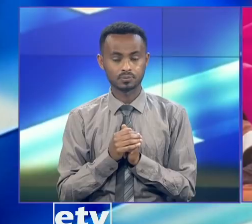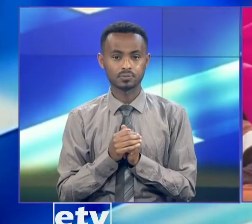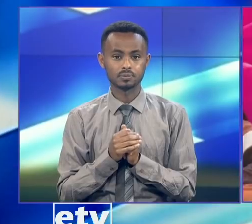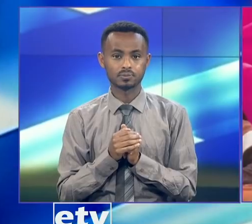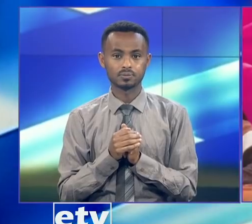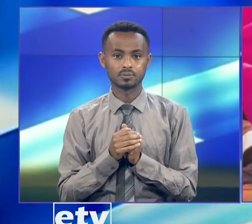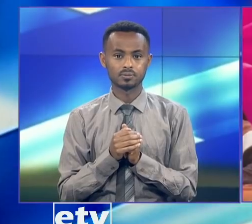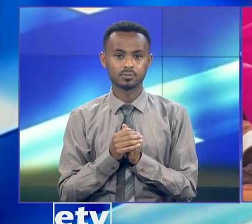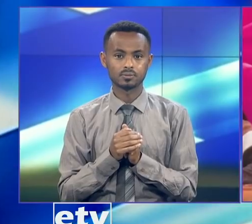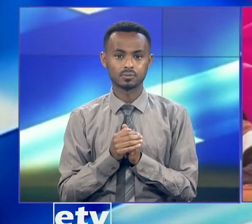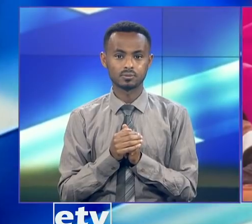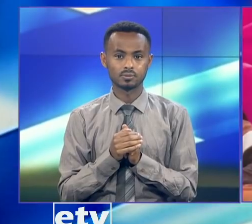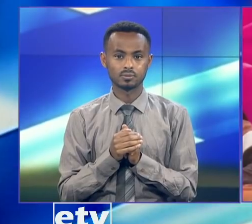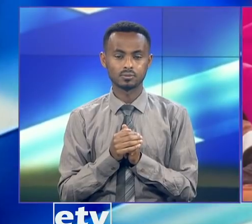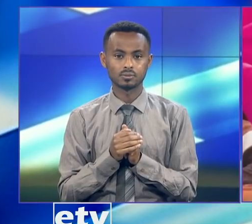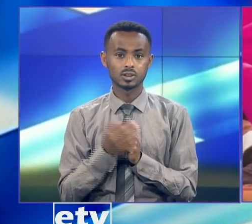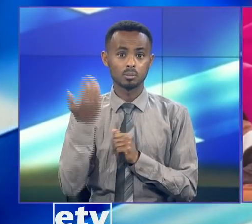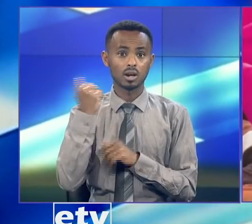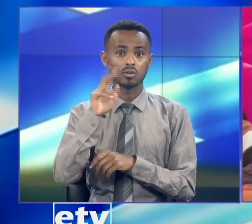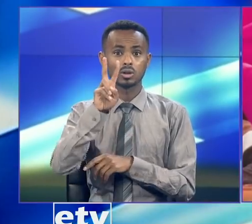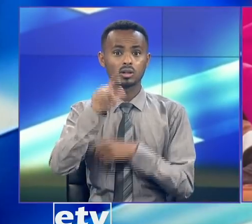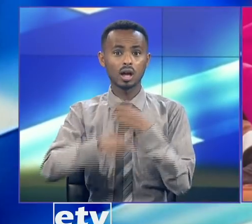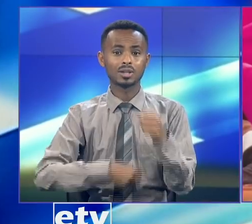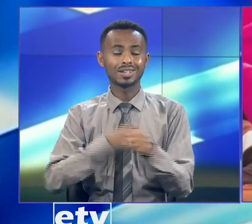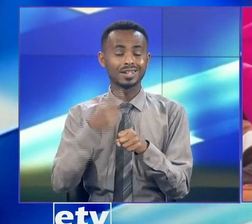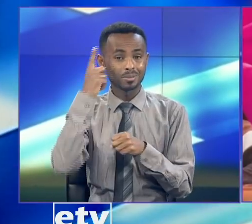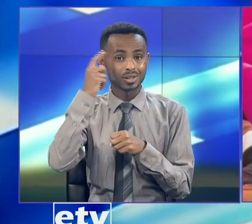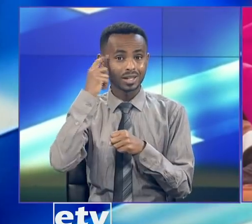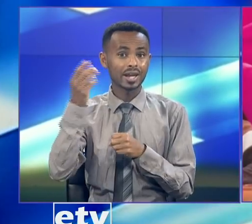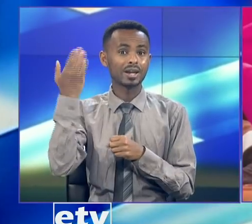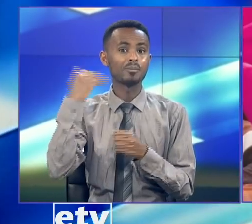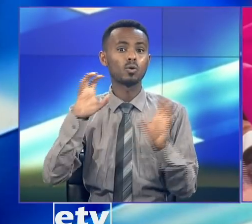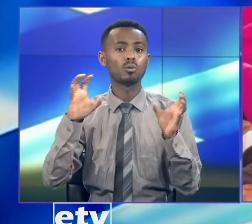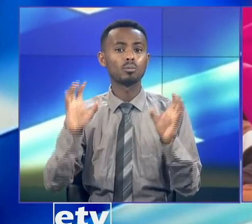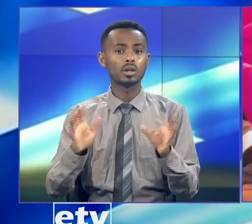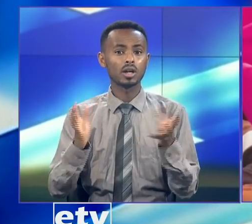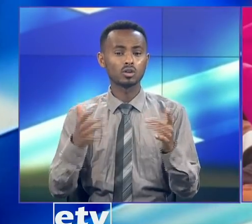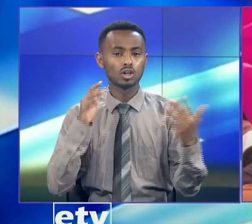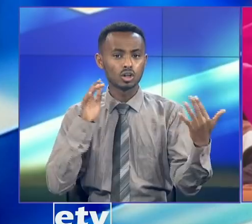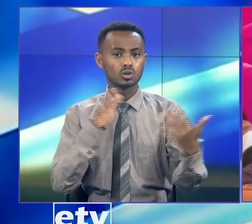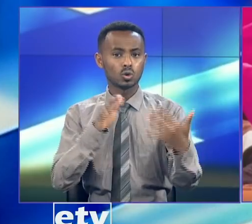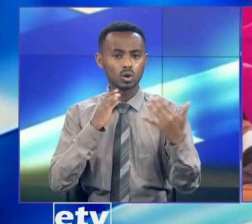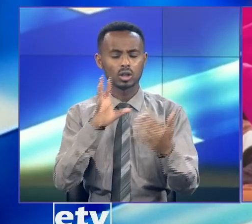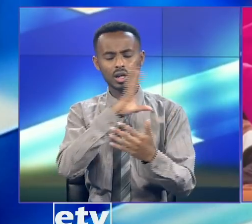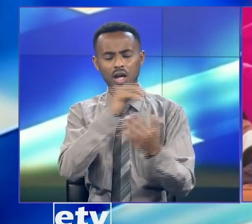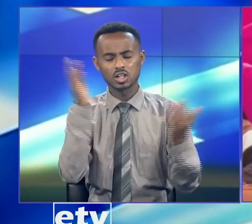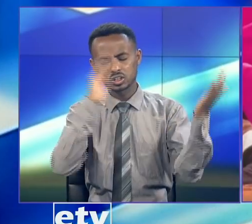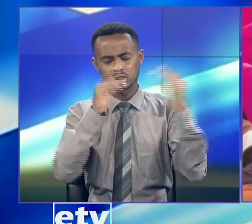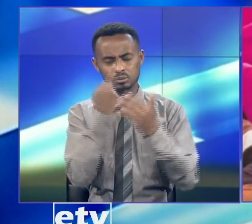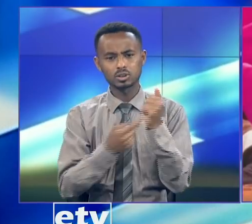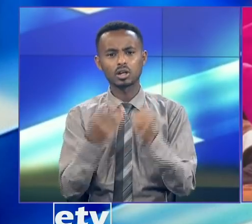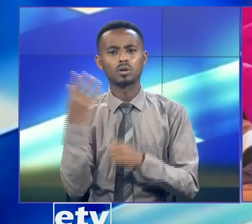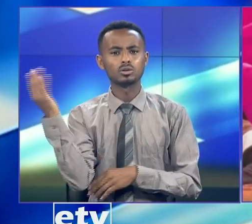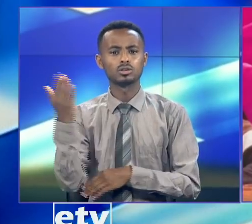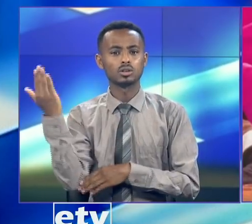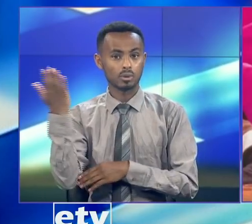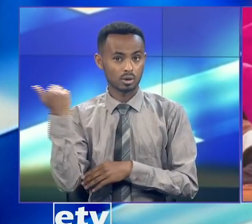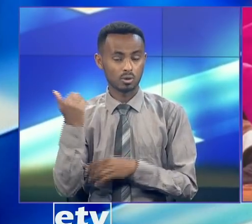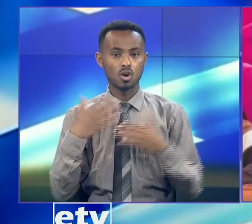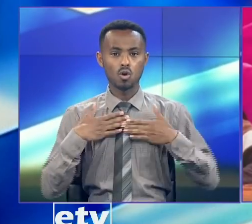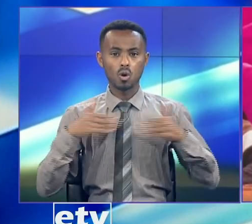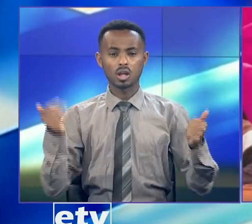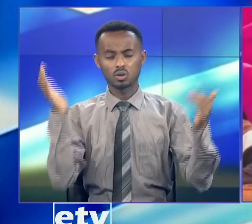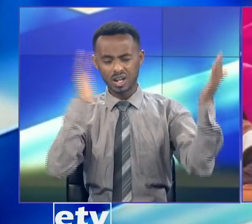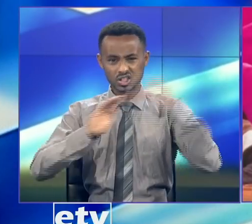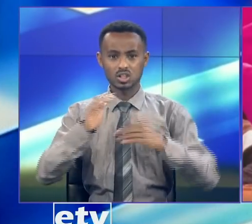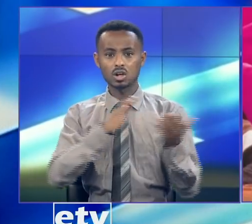ትግራይ ኖር ሚዲያታት ባለፉት ሁለት አመታት በትግራይ የነበሩ ሚዲያዎች ጦርነትና ችግርን ብቻም ሲሰብኩ ነበር። ወጣቱን